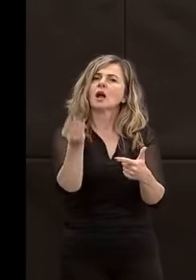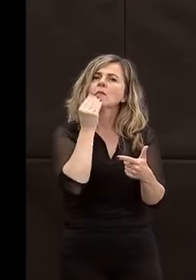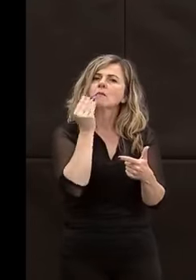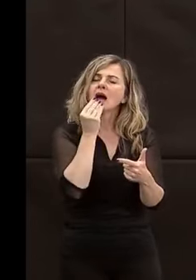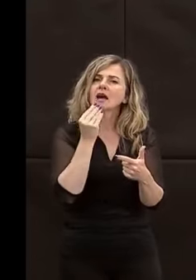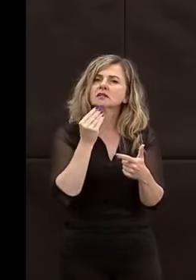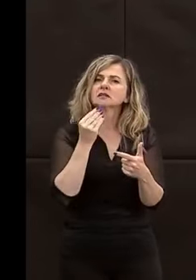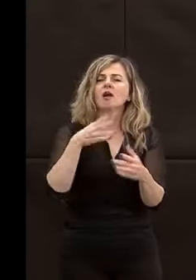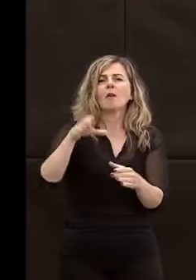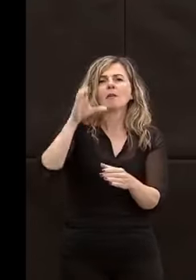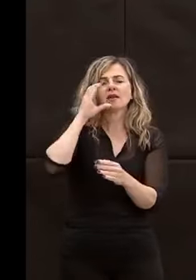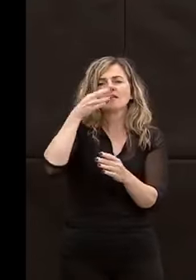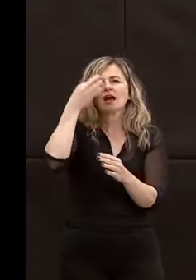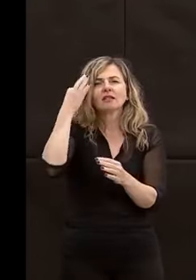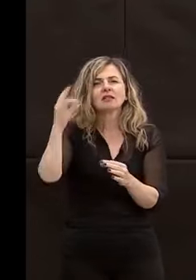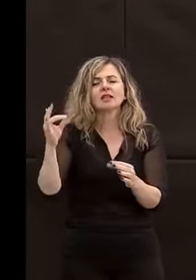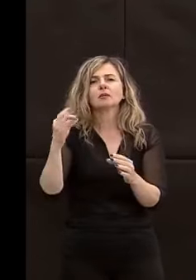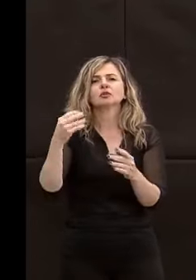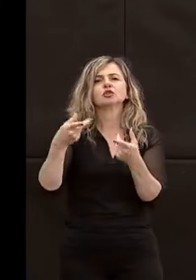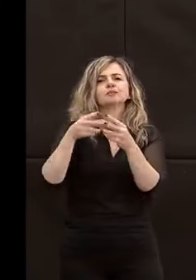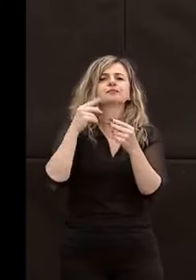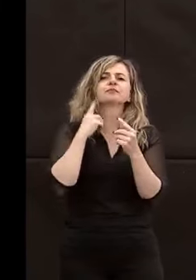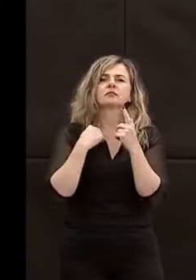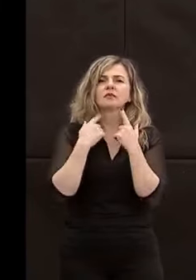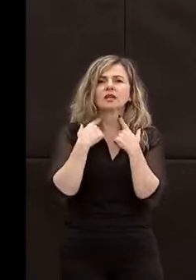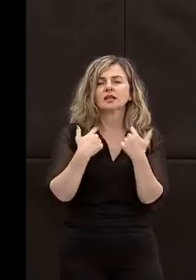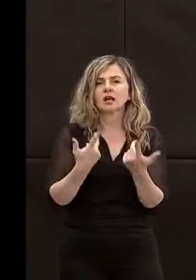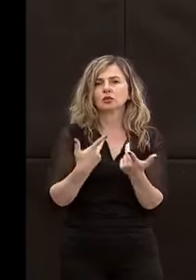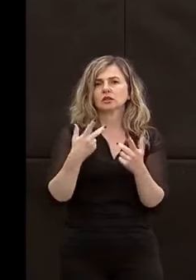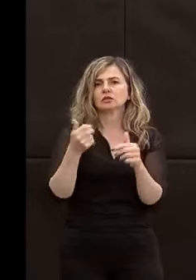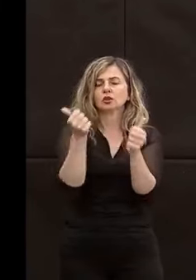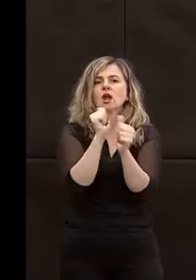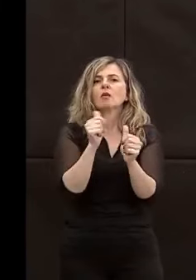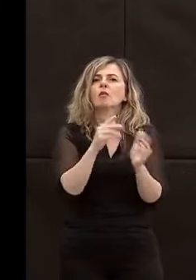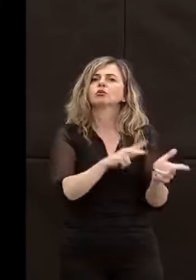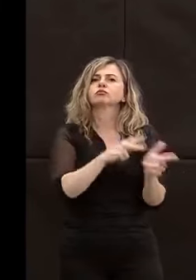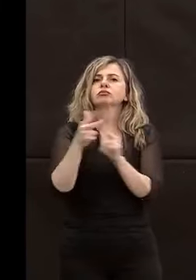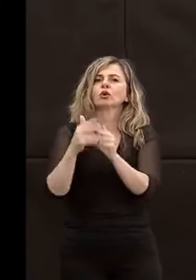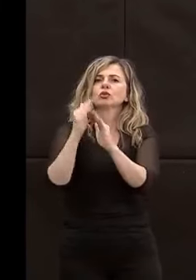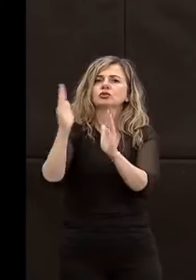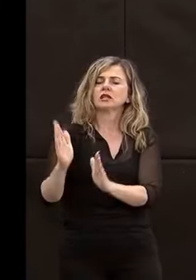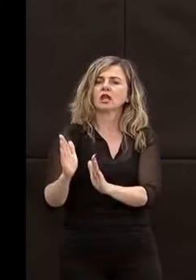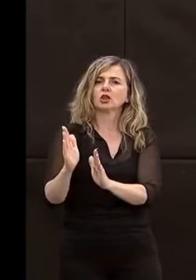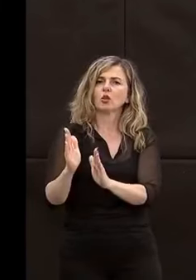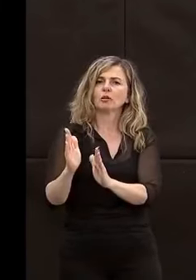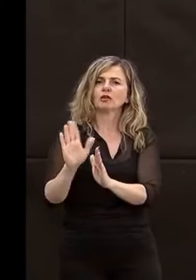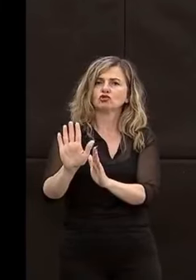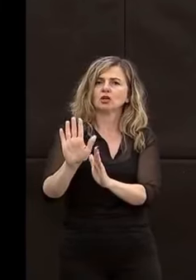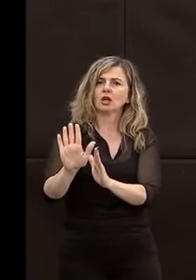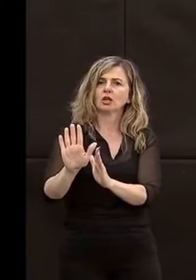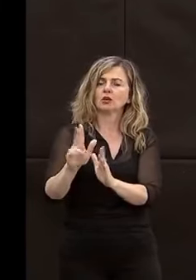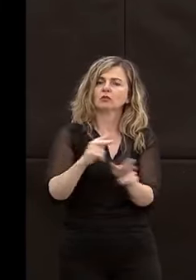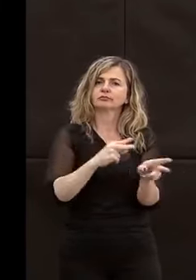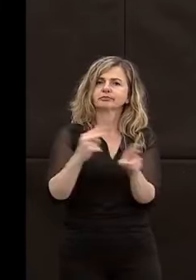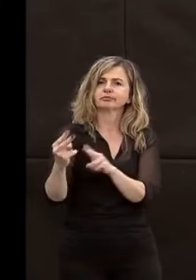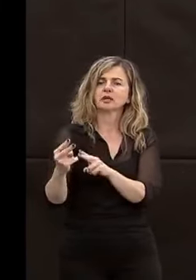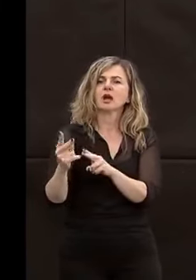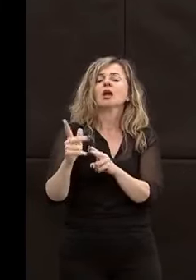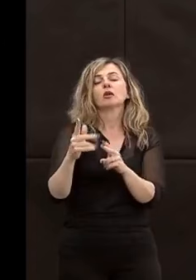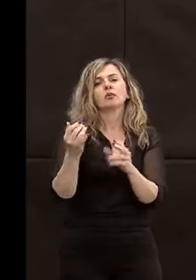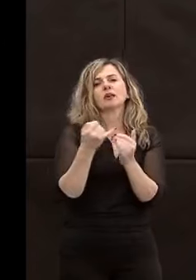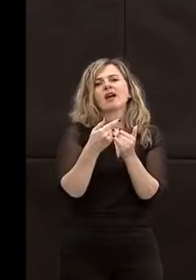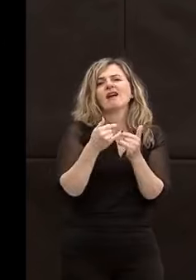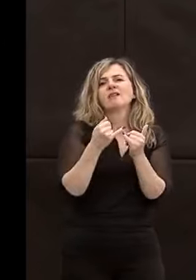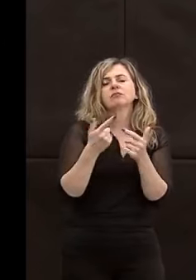tipici e quelli di degustazione in modalità di consegna a domicilio dopodiché per favorire il distanziamento e